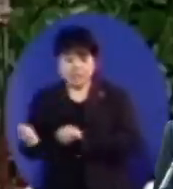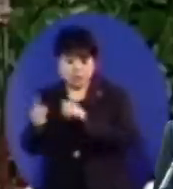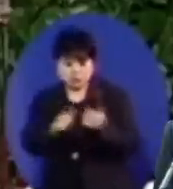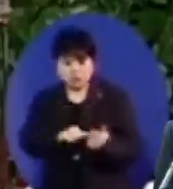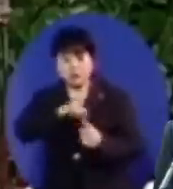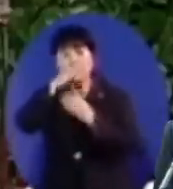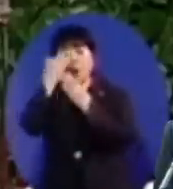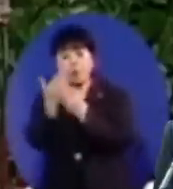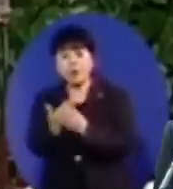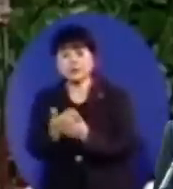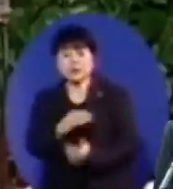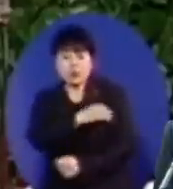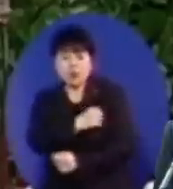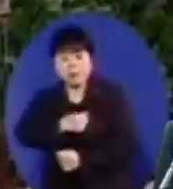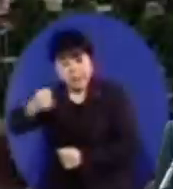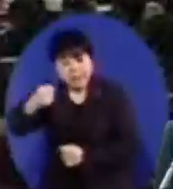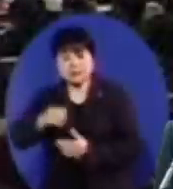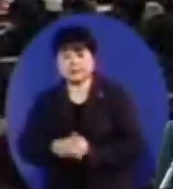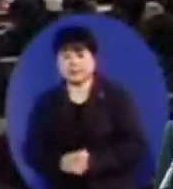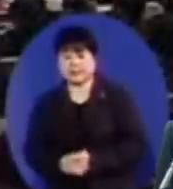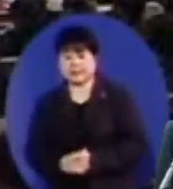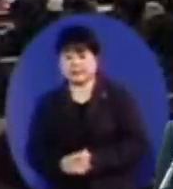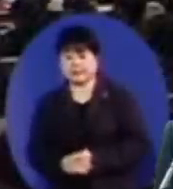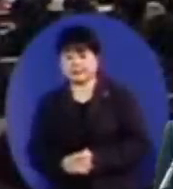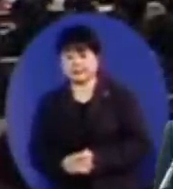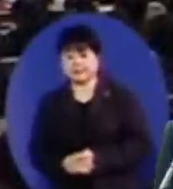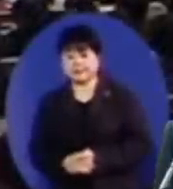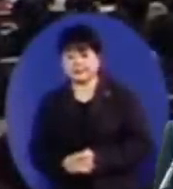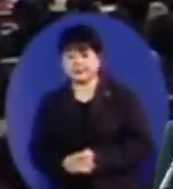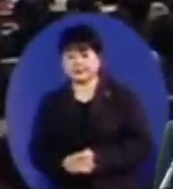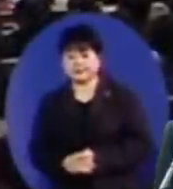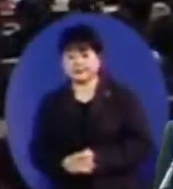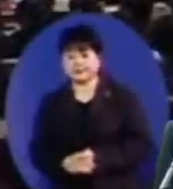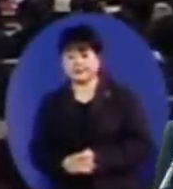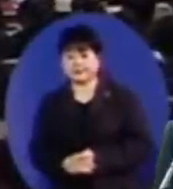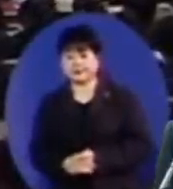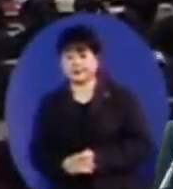완전히 권력을 다 빼앗겼은 것입니다.